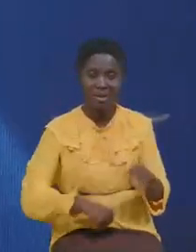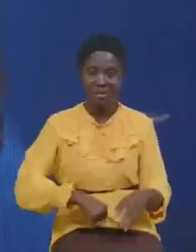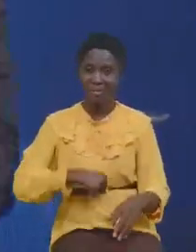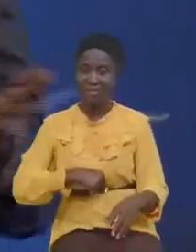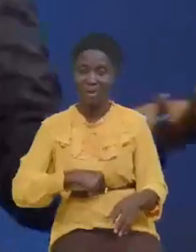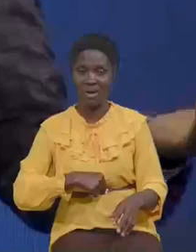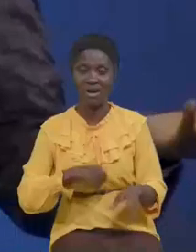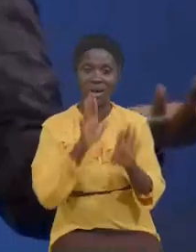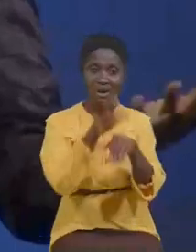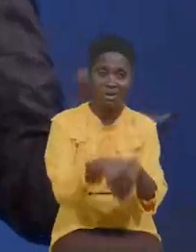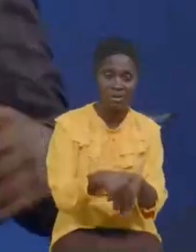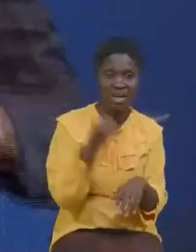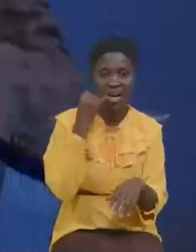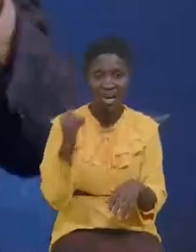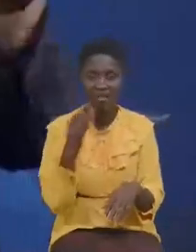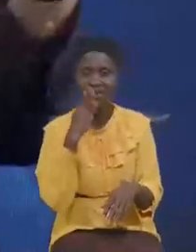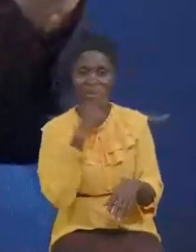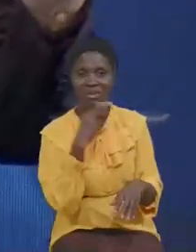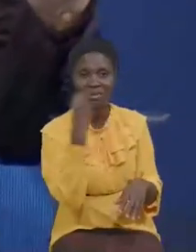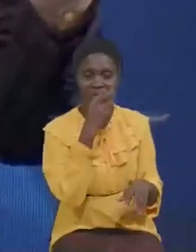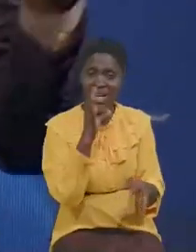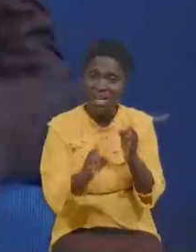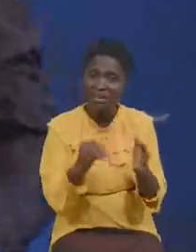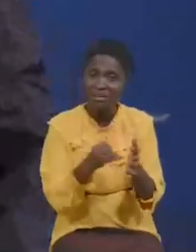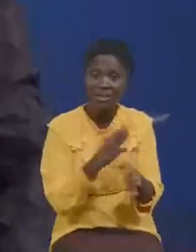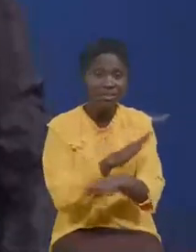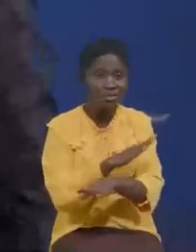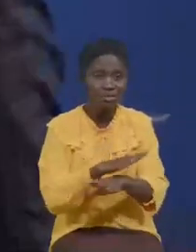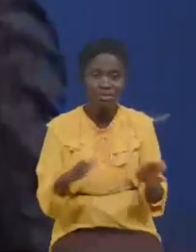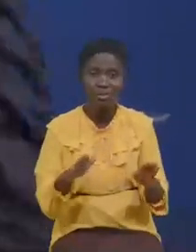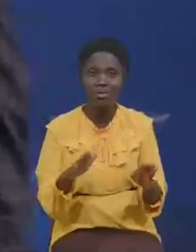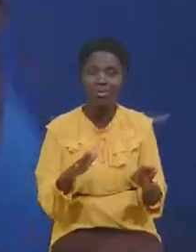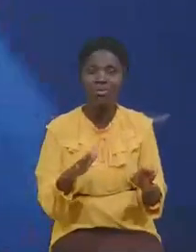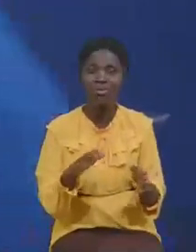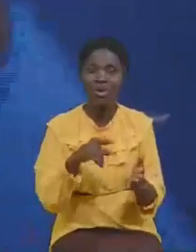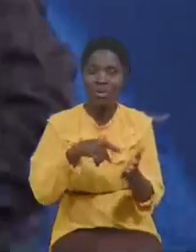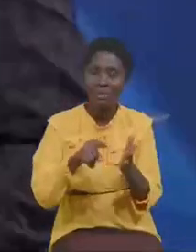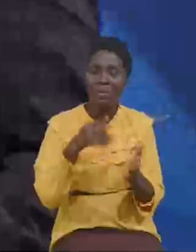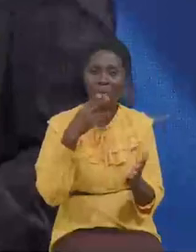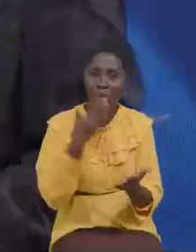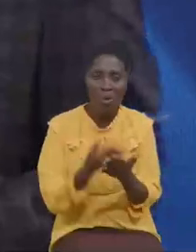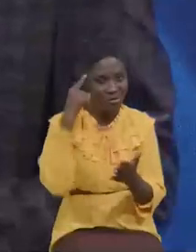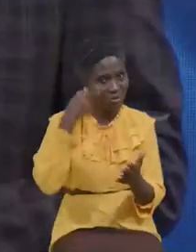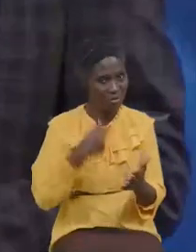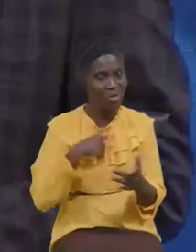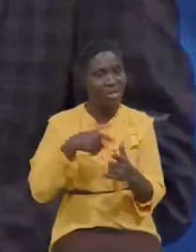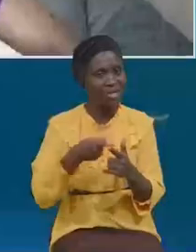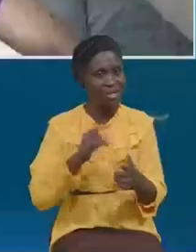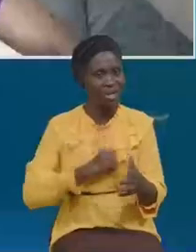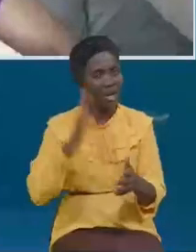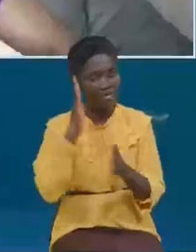l'envie et la médisance. Si cela ne m'est pas bénéfique, je vais les rejeter. C'est ce que tu fais ce